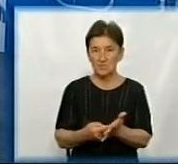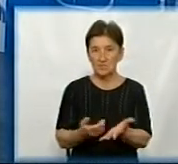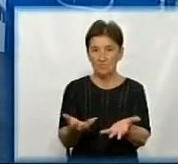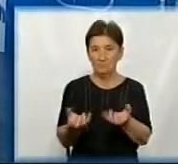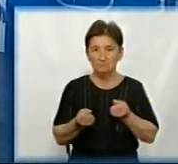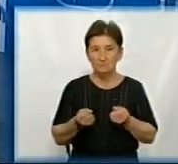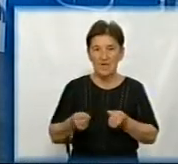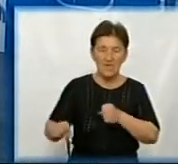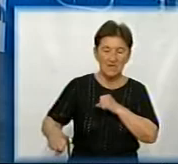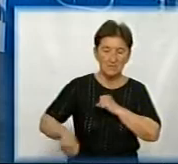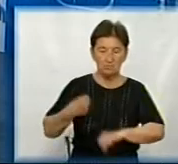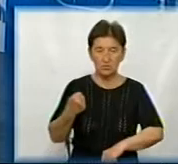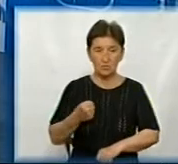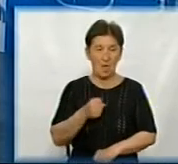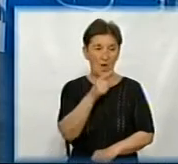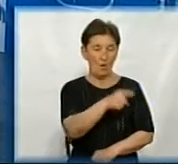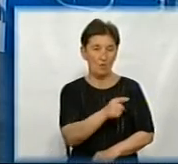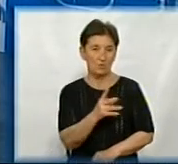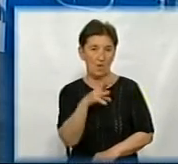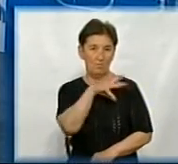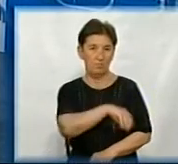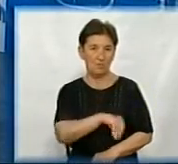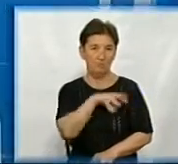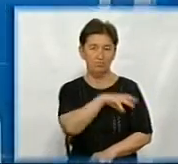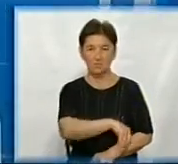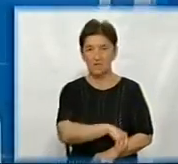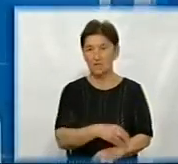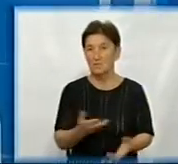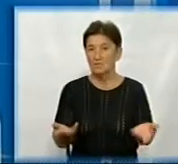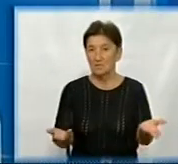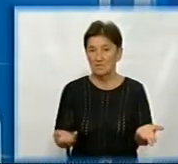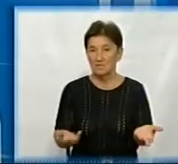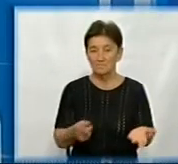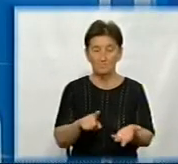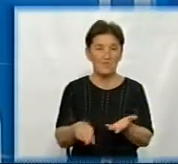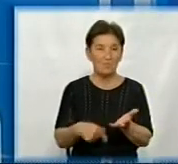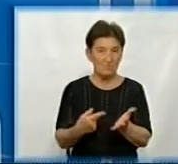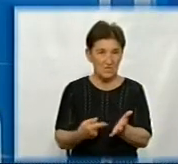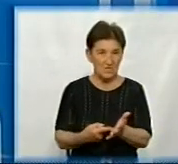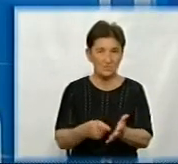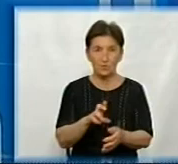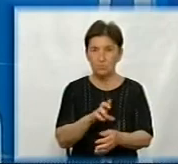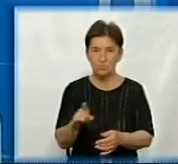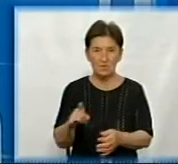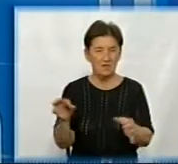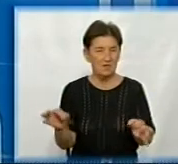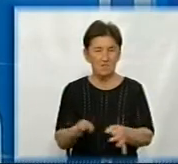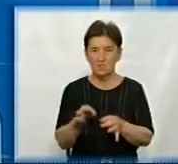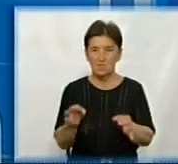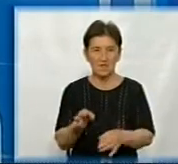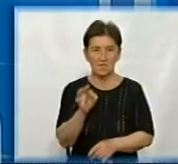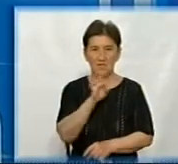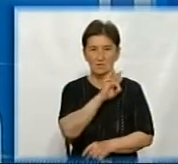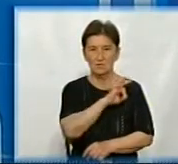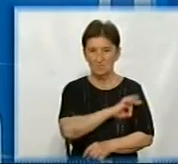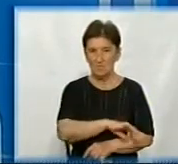а ця особа отримувала прибутки від опалення. На аукціоні, тобто місто навіть в такому разі не отримало певних преференцій в результаті, ну,